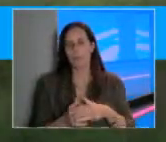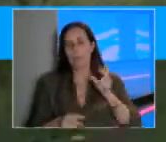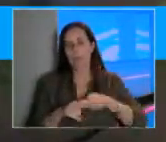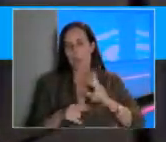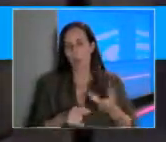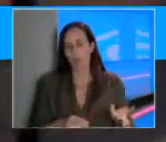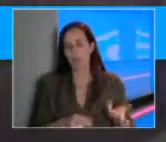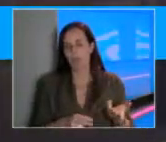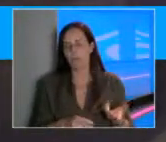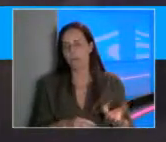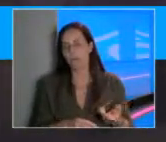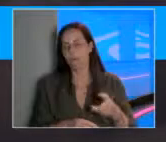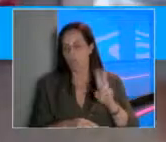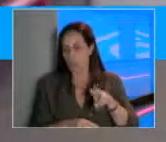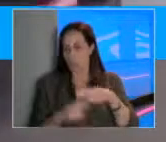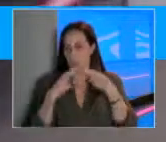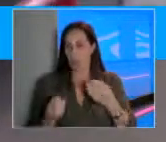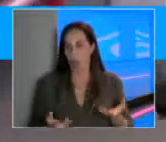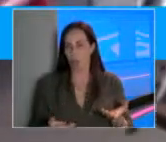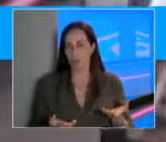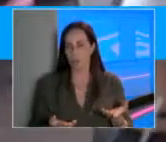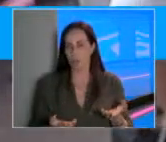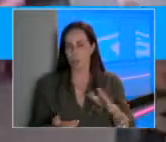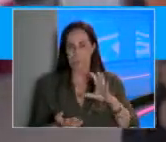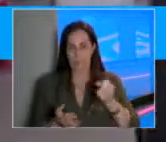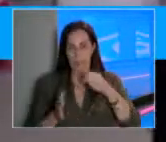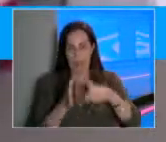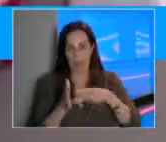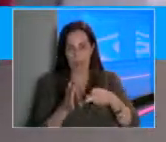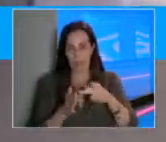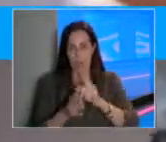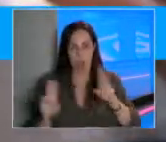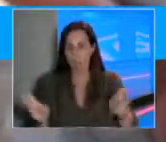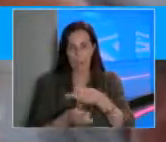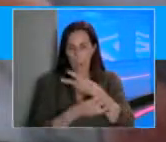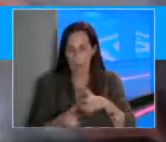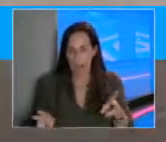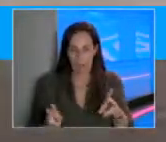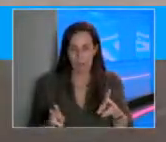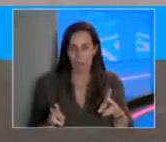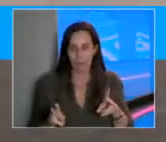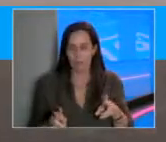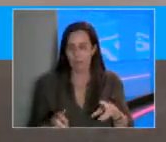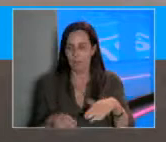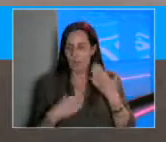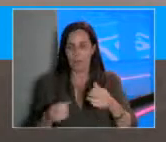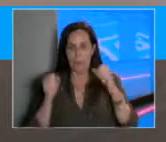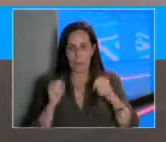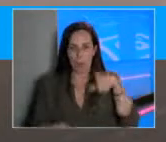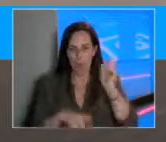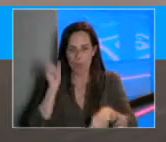מתחלואה. צריך לומר שיש לזה פתרון. אם הרכבת לא מסוגלת לתת ביטחון